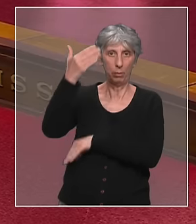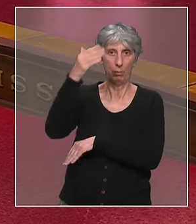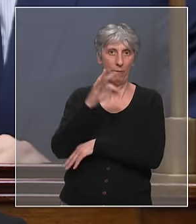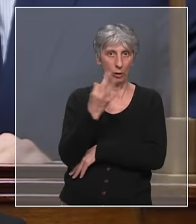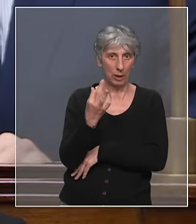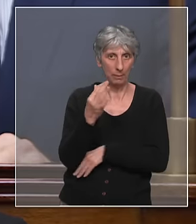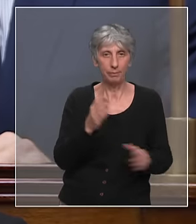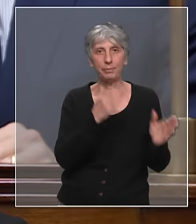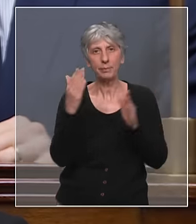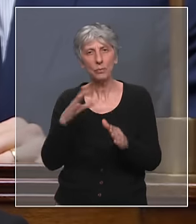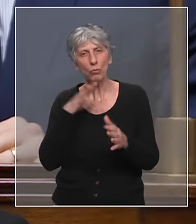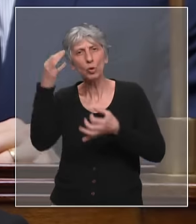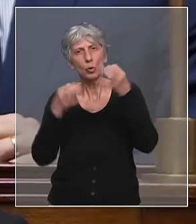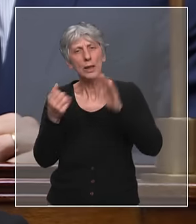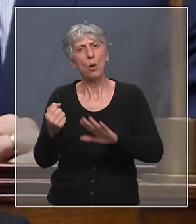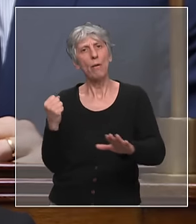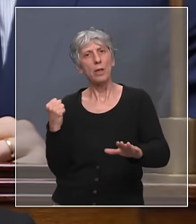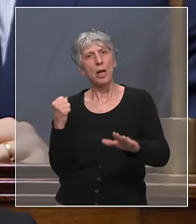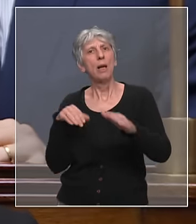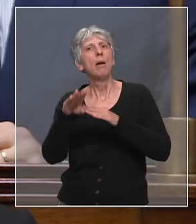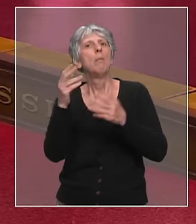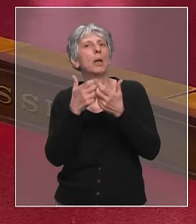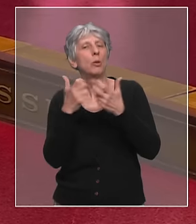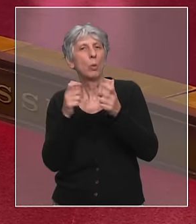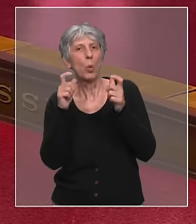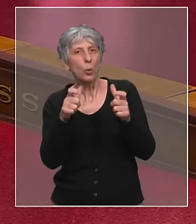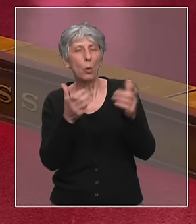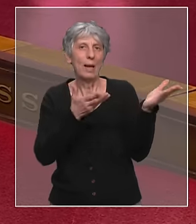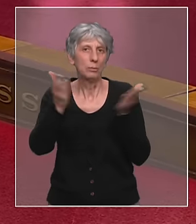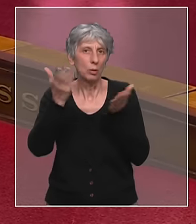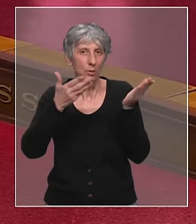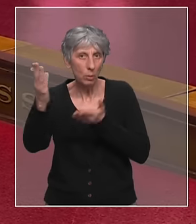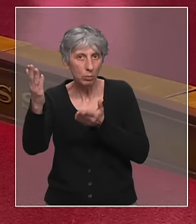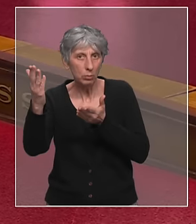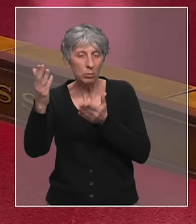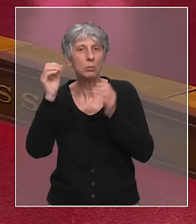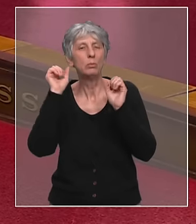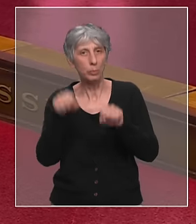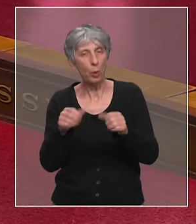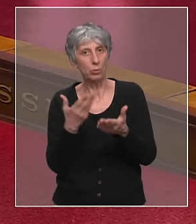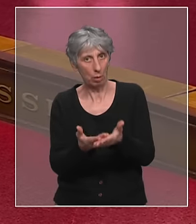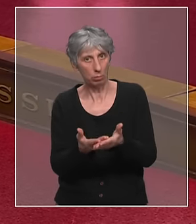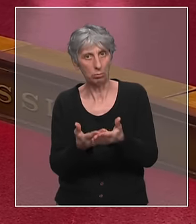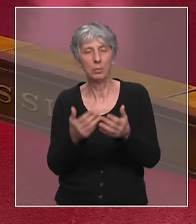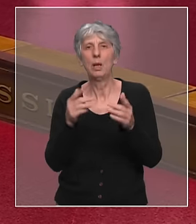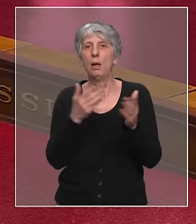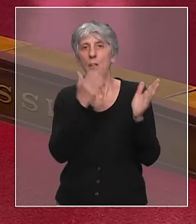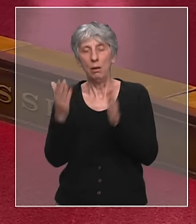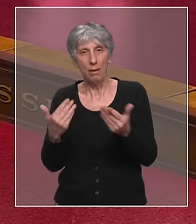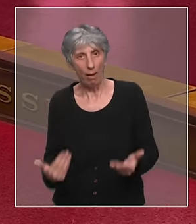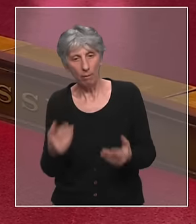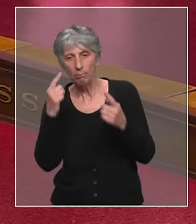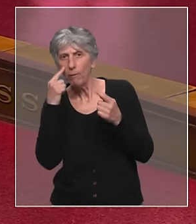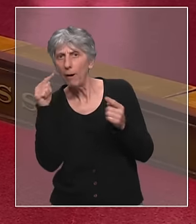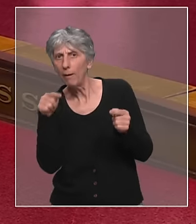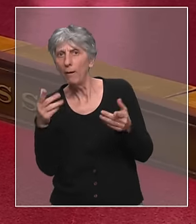des leviers juridiques qui existent, notamment dans le cadre du contrôle des exportations. Nous avons la possibilité de les actionner et nous regardons actuellement quels peuvent